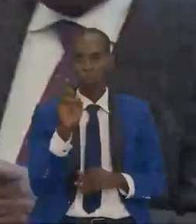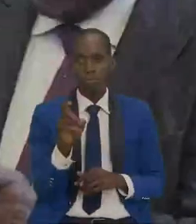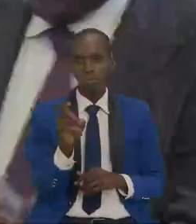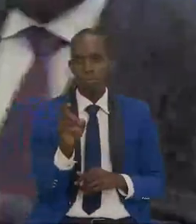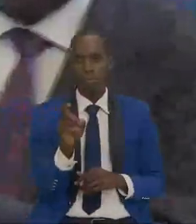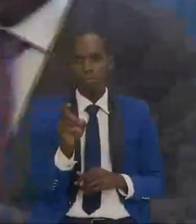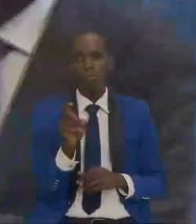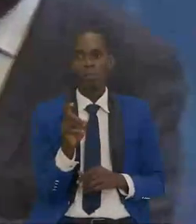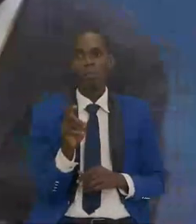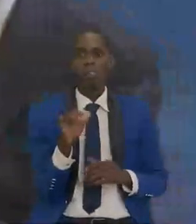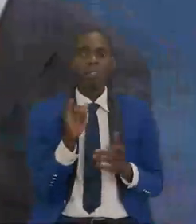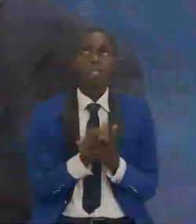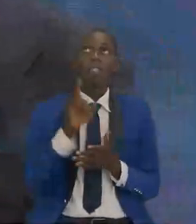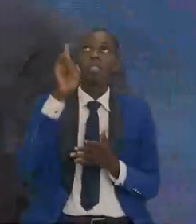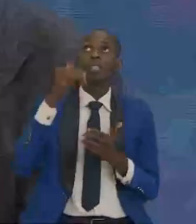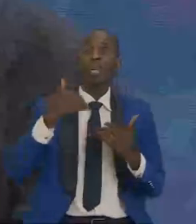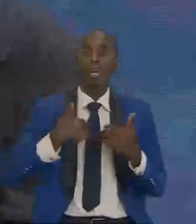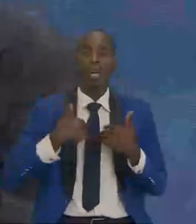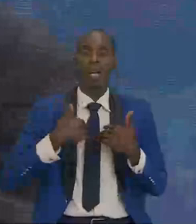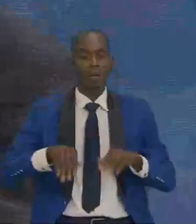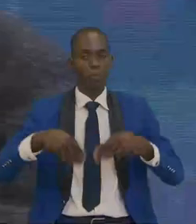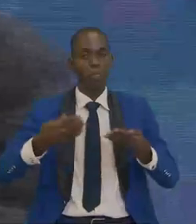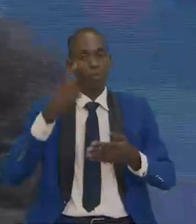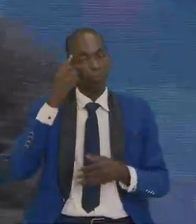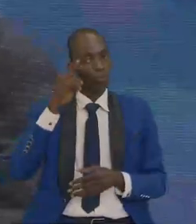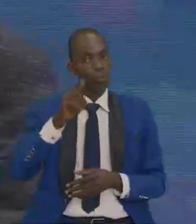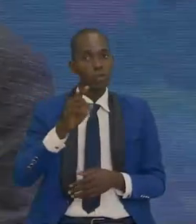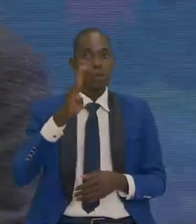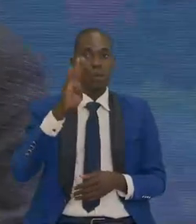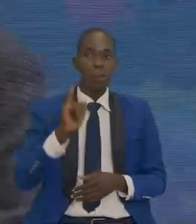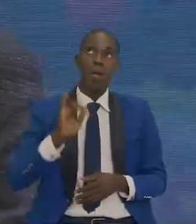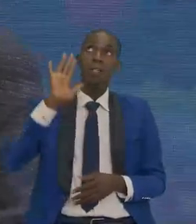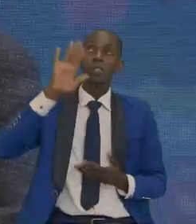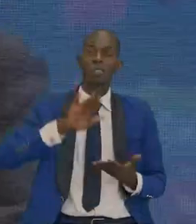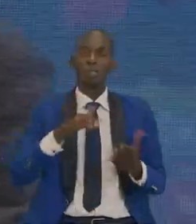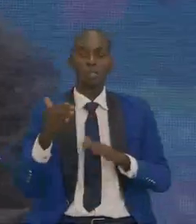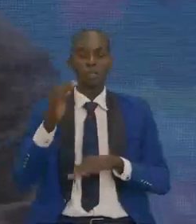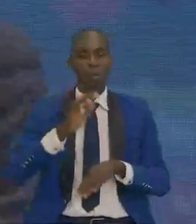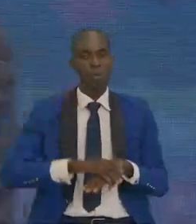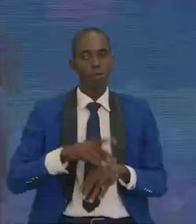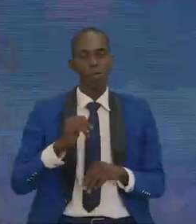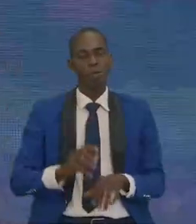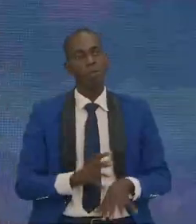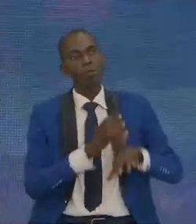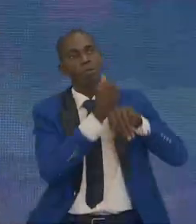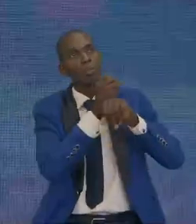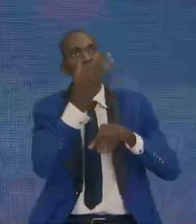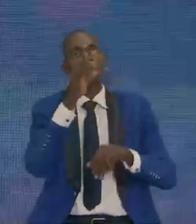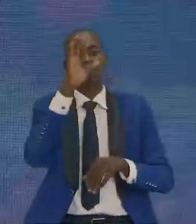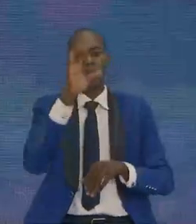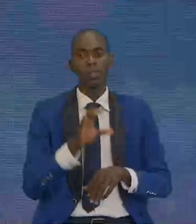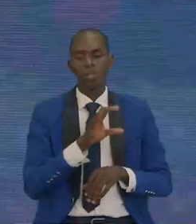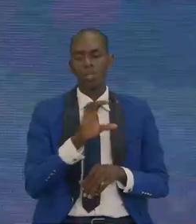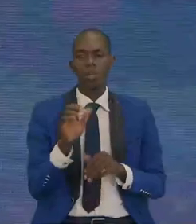Tu veux ton pardon, son pardon, le pardon qu'il t'a pourvu par sa mort à